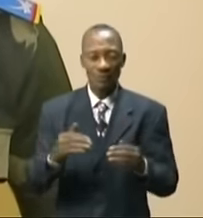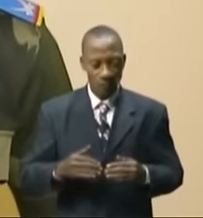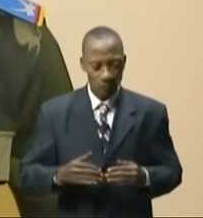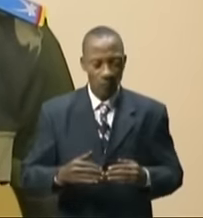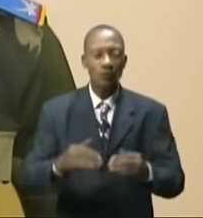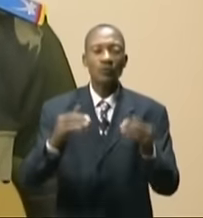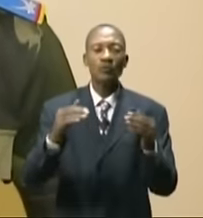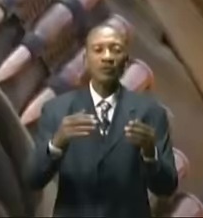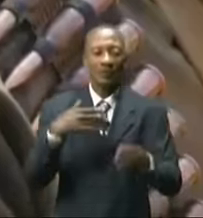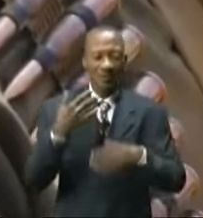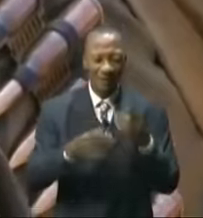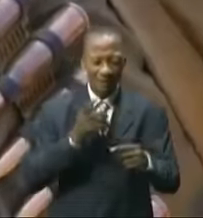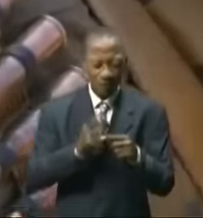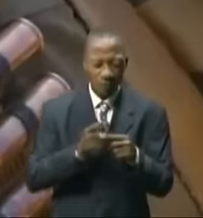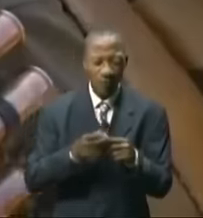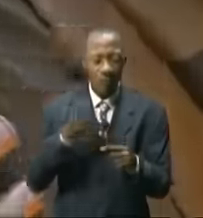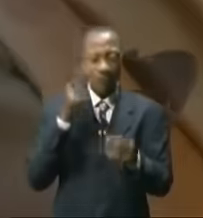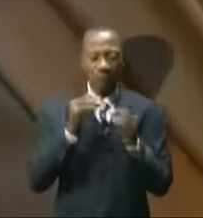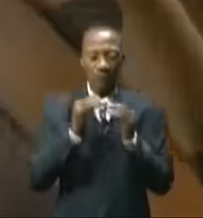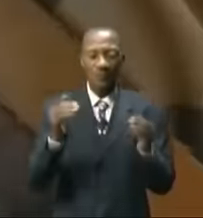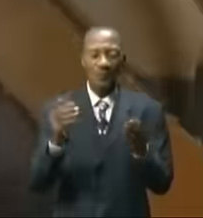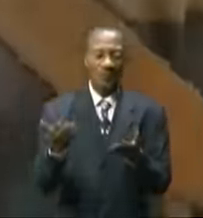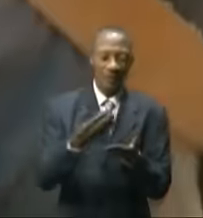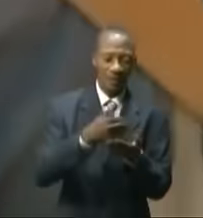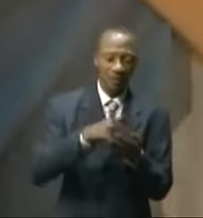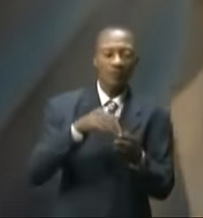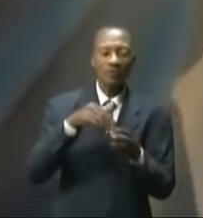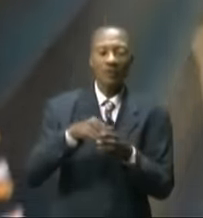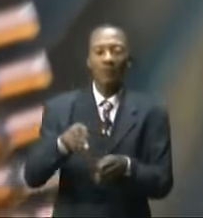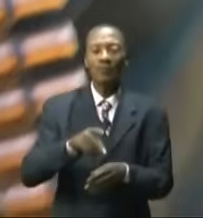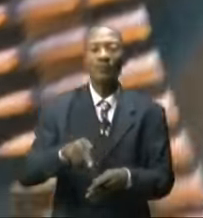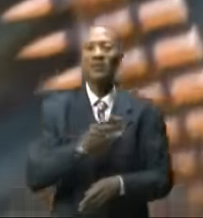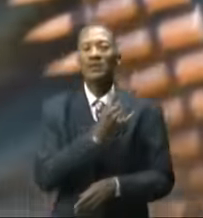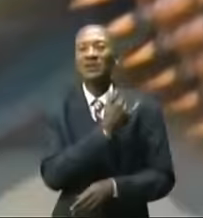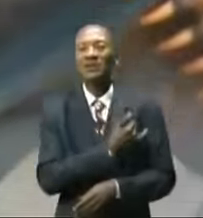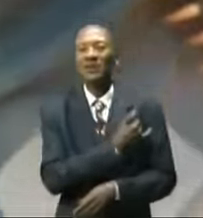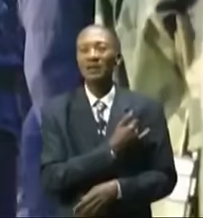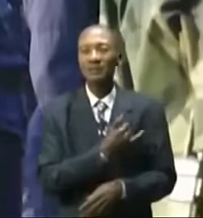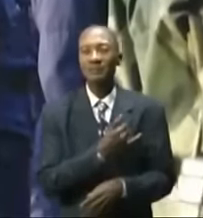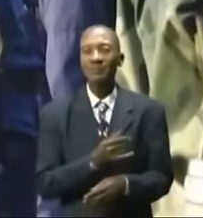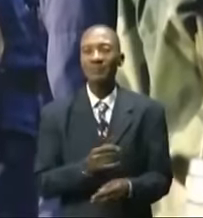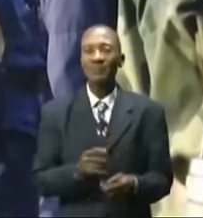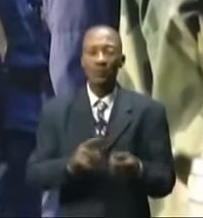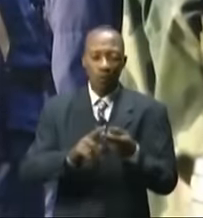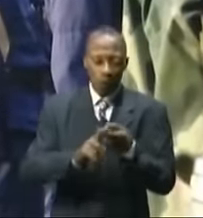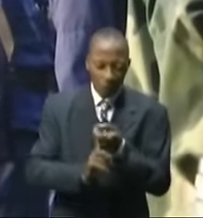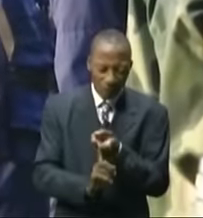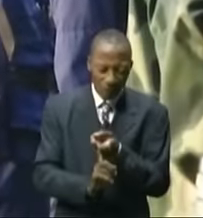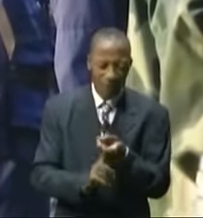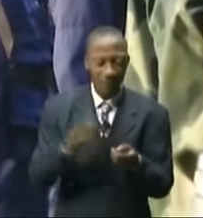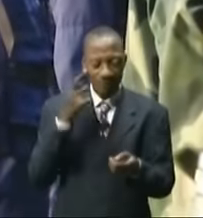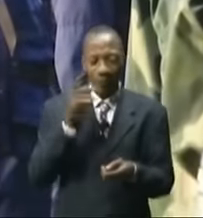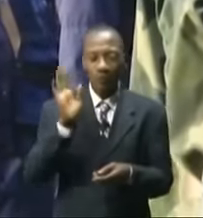la province de l'Ituri en faisant confiance à son armée et sa police, en demeurant en